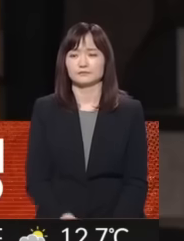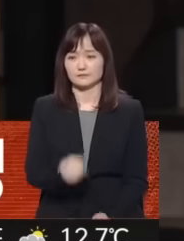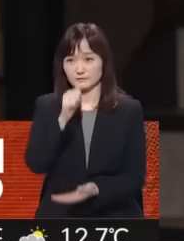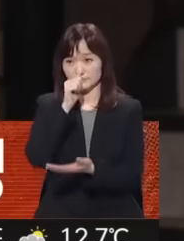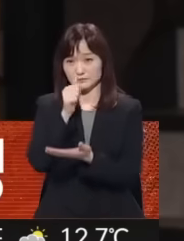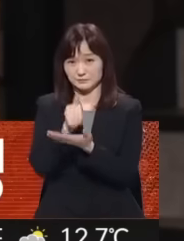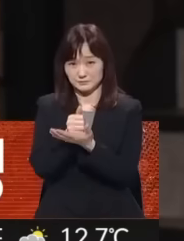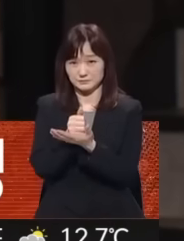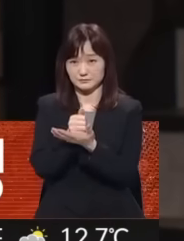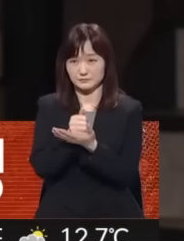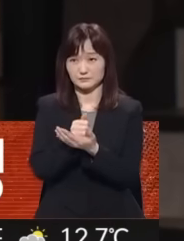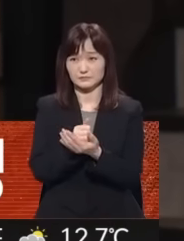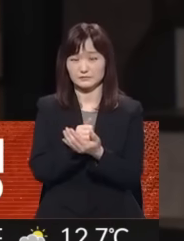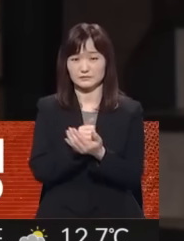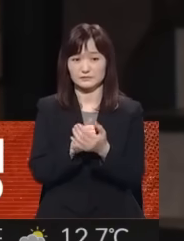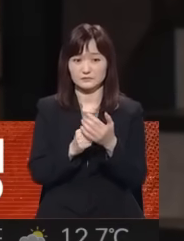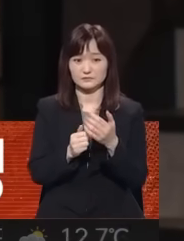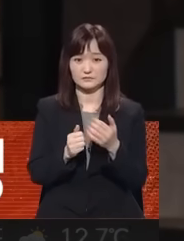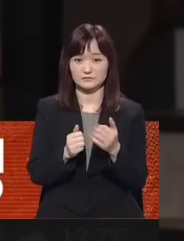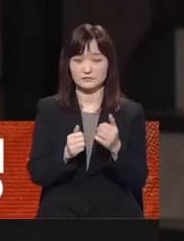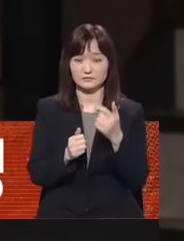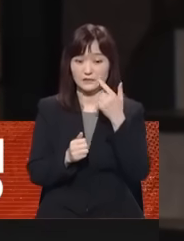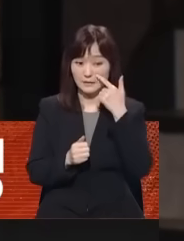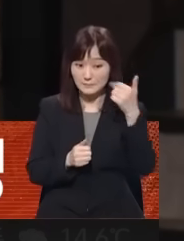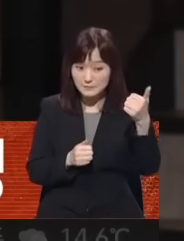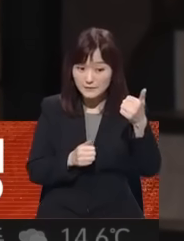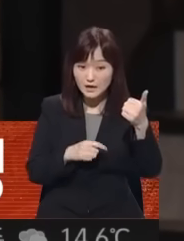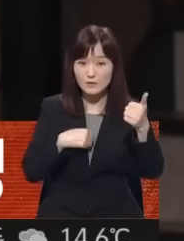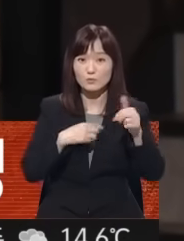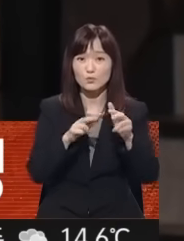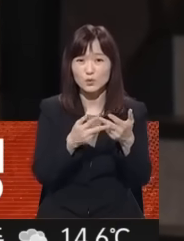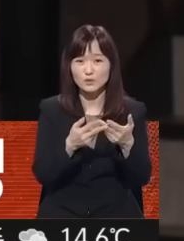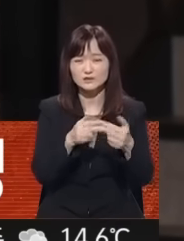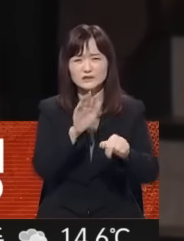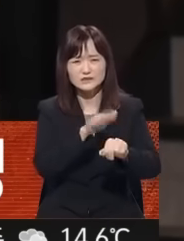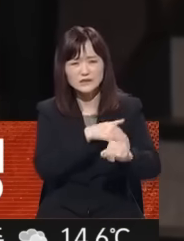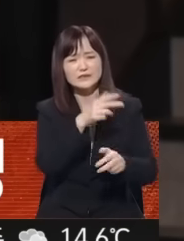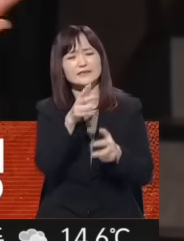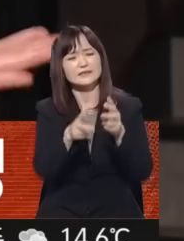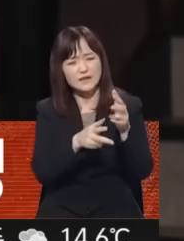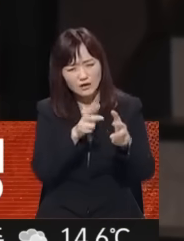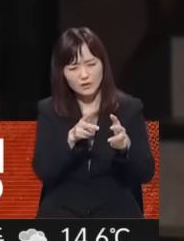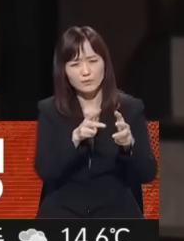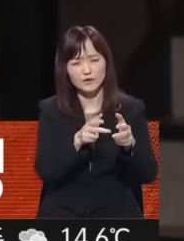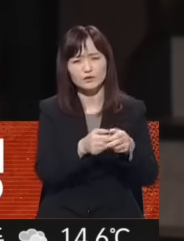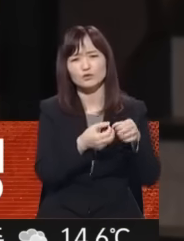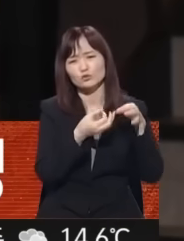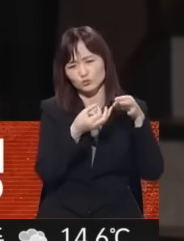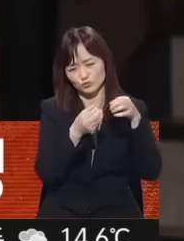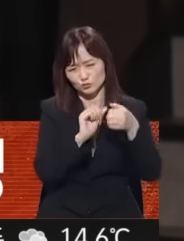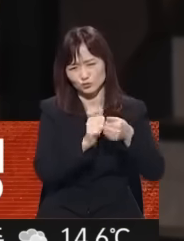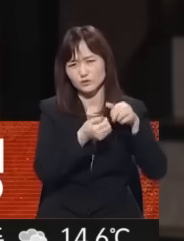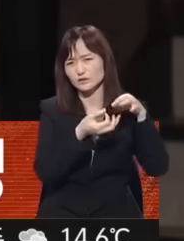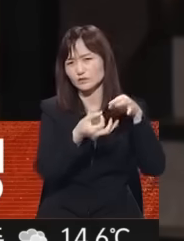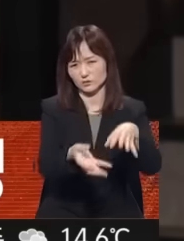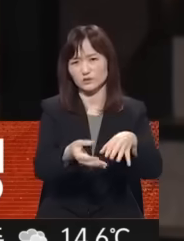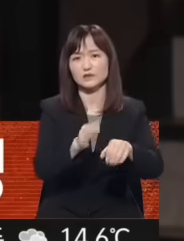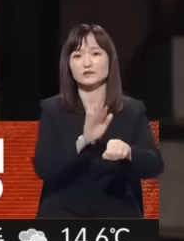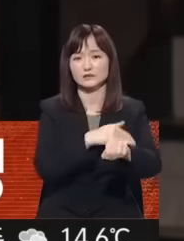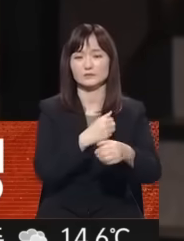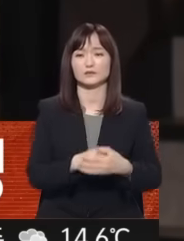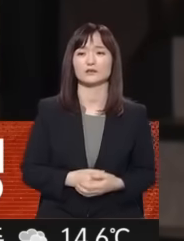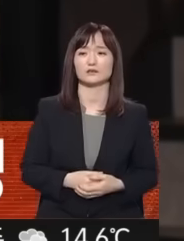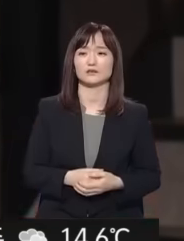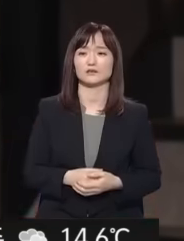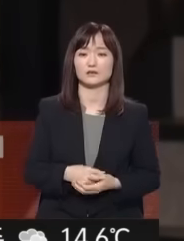범죄죠 그러니까이 본인이 잘못한 문제 아닙니까 사업을 한 것도 주식을 한 것도 돈을 잃은 것도 그리고 여러분께서 얘기해 주셨듯이 파산이라든가